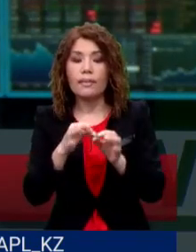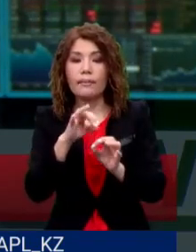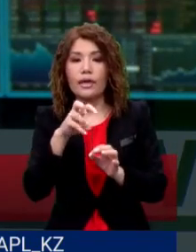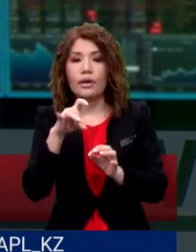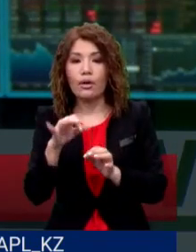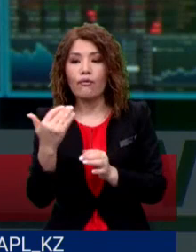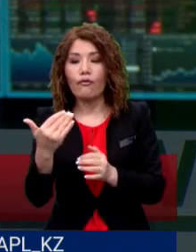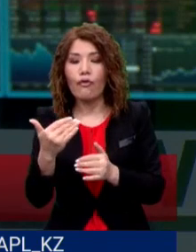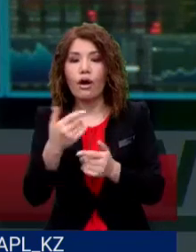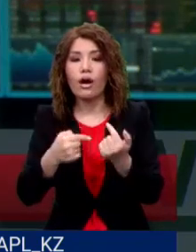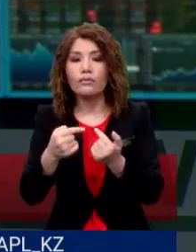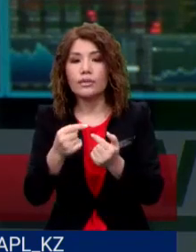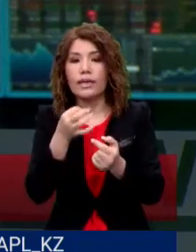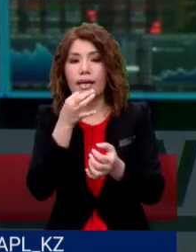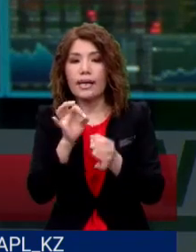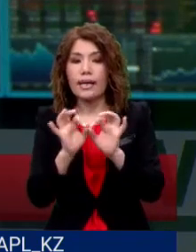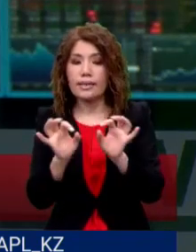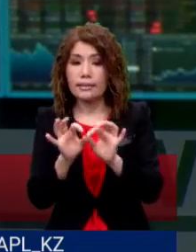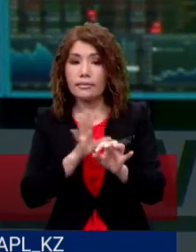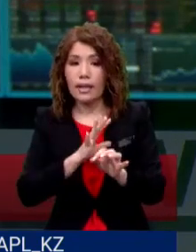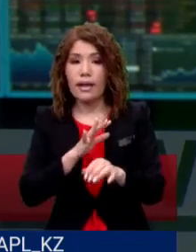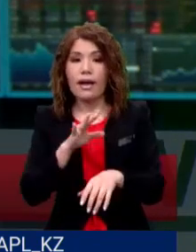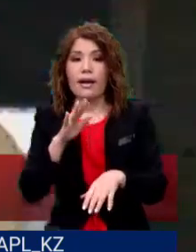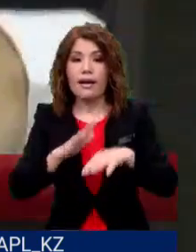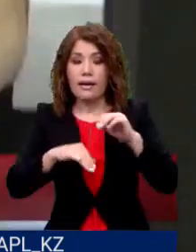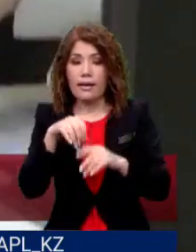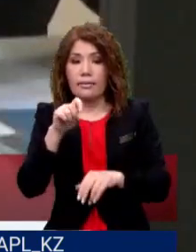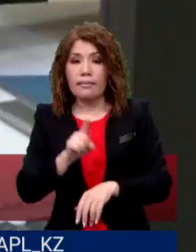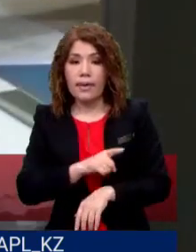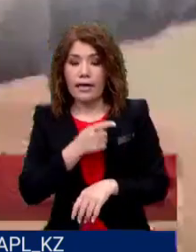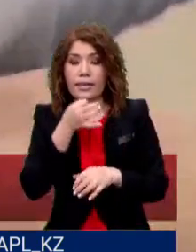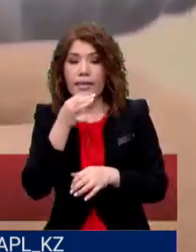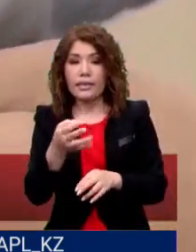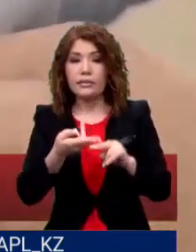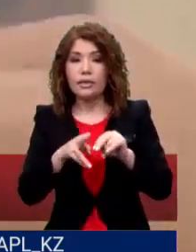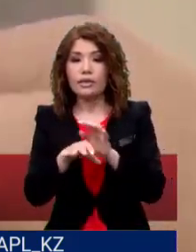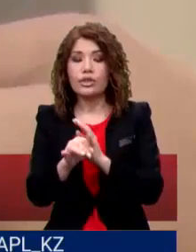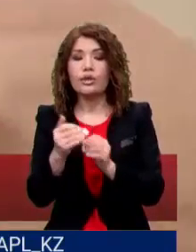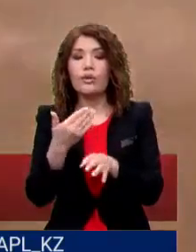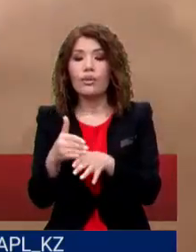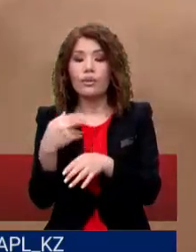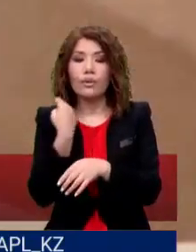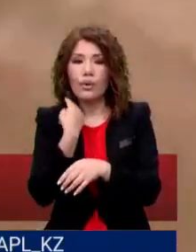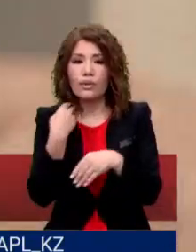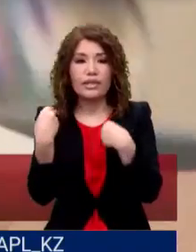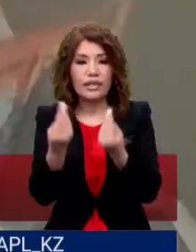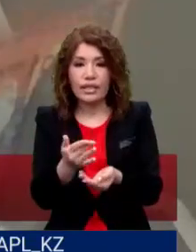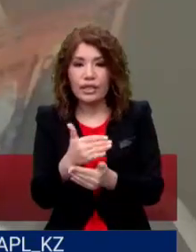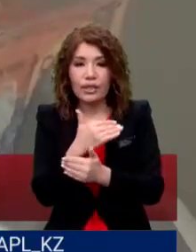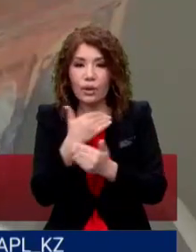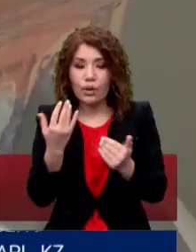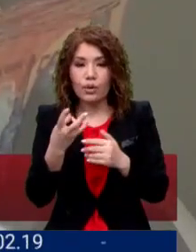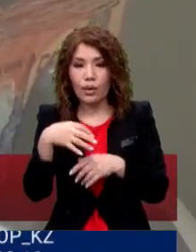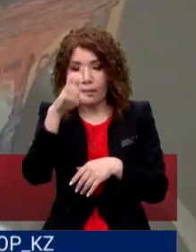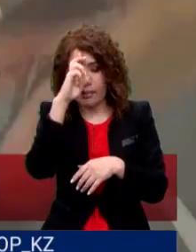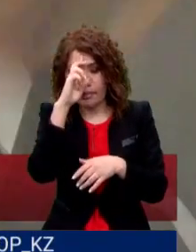микроқаржылық ұйымдар қауымдастығының өкілдері айтып отыр. Мамандардың сөзінше, банктер шағын бизнестің өкілдеріне қарыз беруге ынтасыз. Мұны мемлекет басшысы